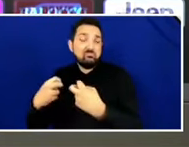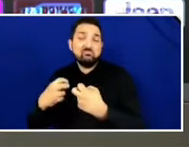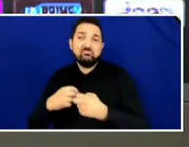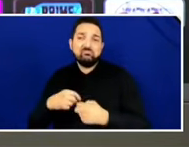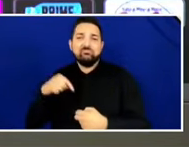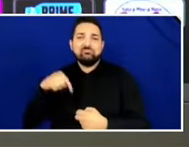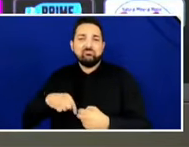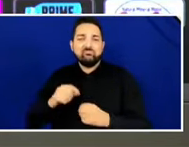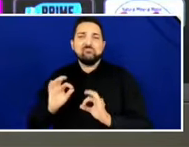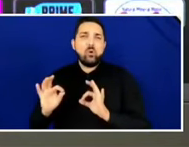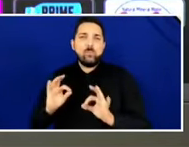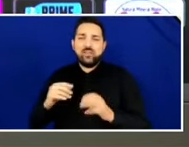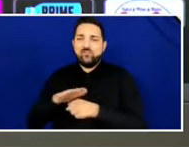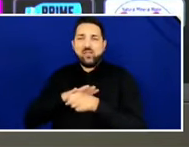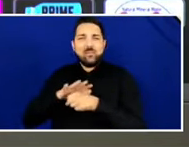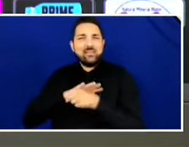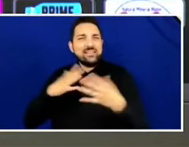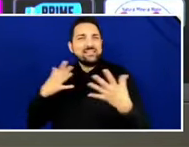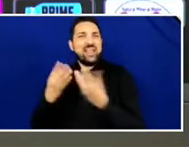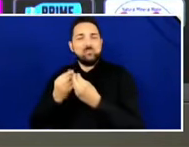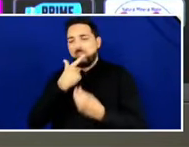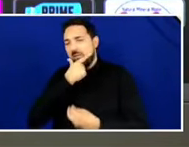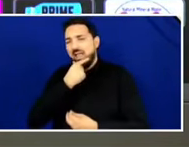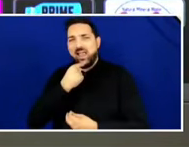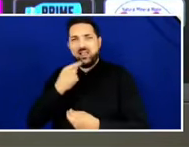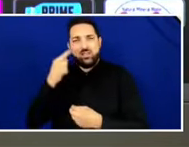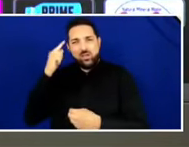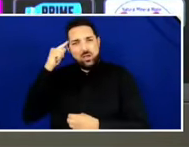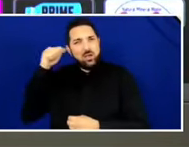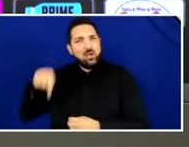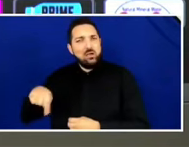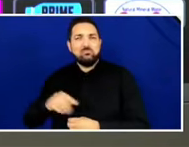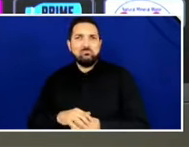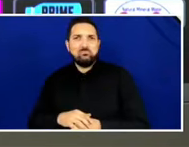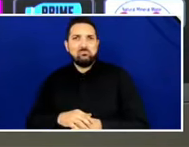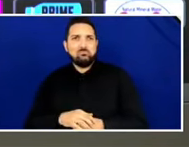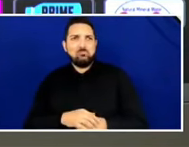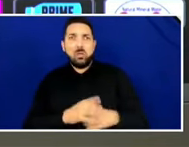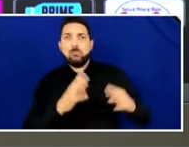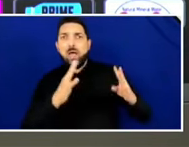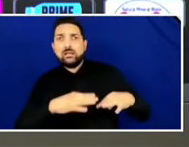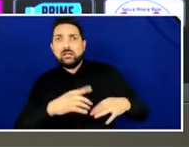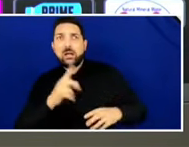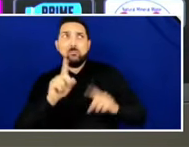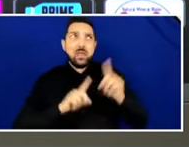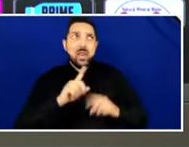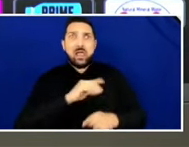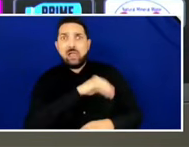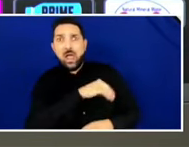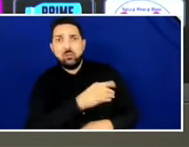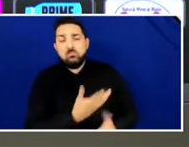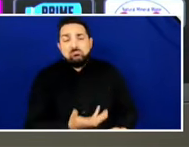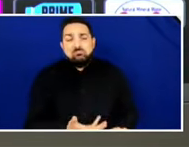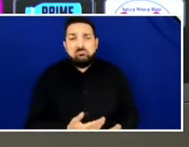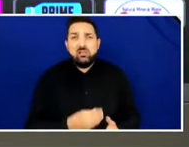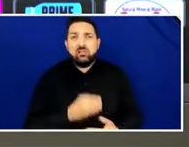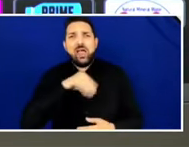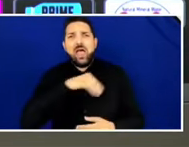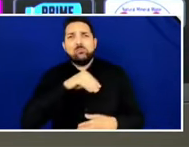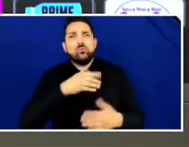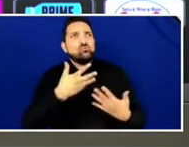mia famiglia ma questo momento Intanto il Mil lontano il Napoli già l'abbiamo